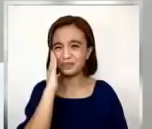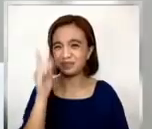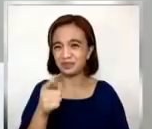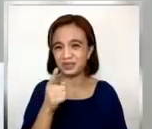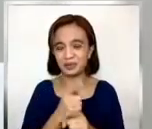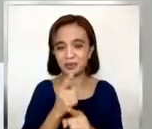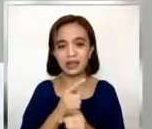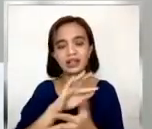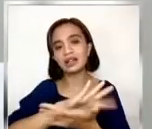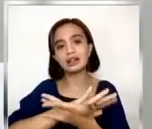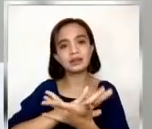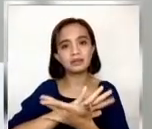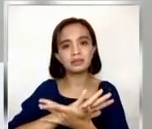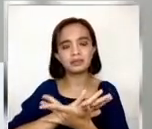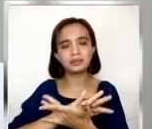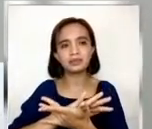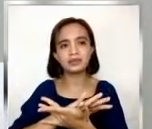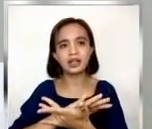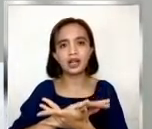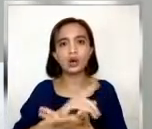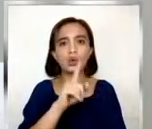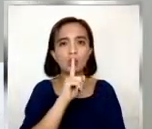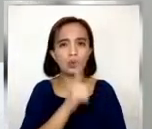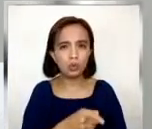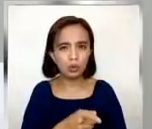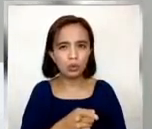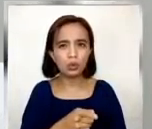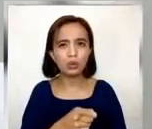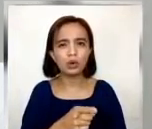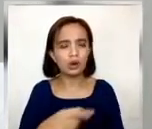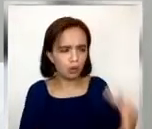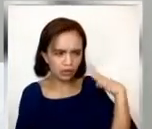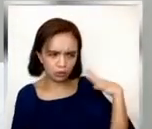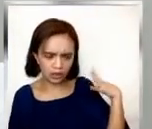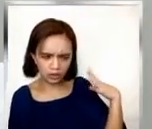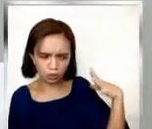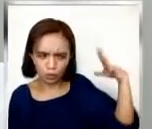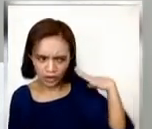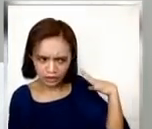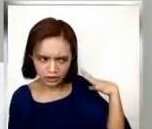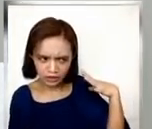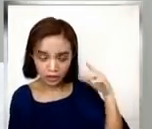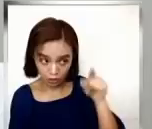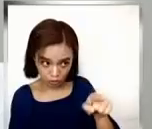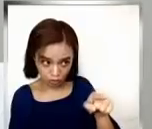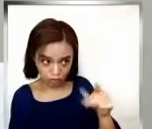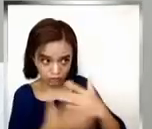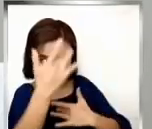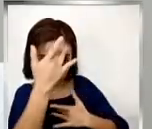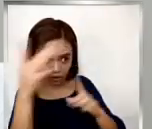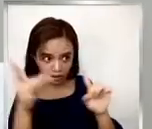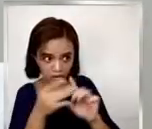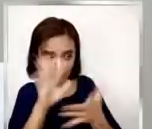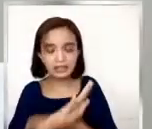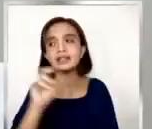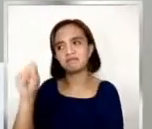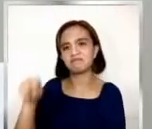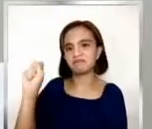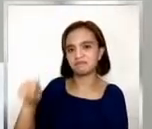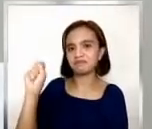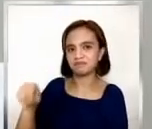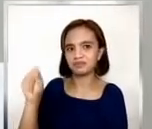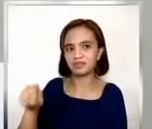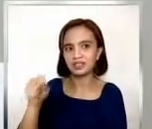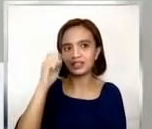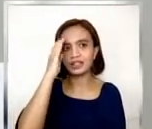si COVID na nakuha ko. Okay, wait. Nagkaroon ka ng COVID? Yes. Wala lang kasi